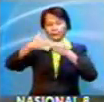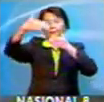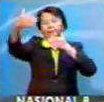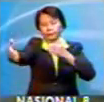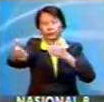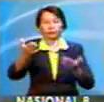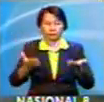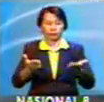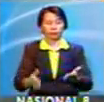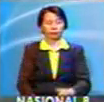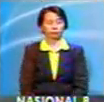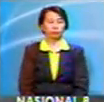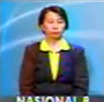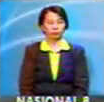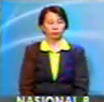lagi.